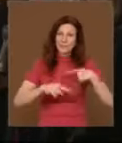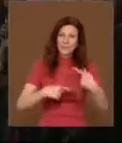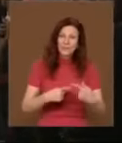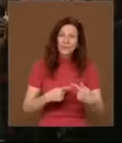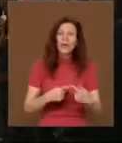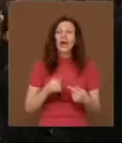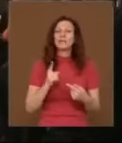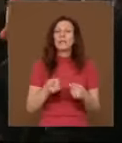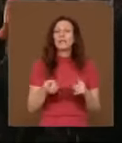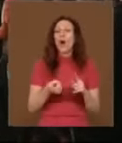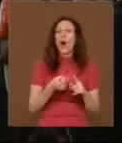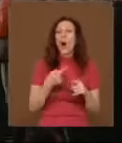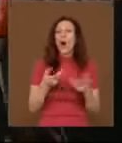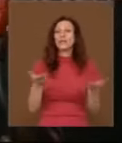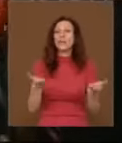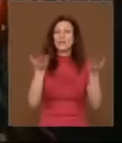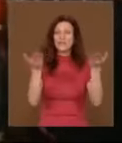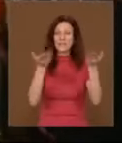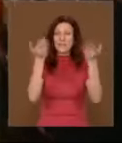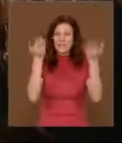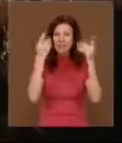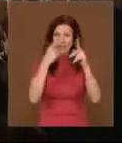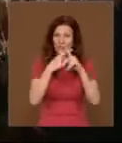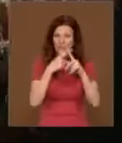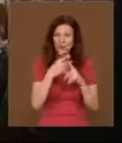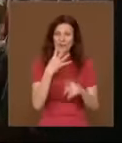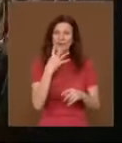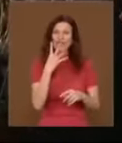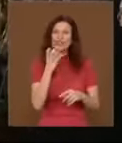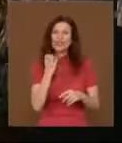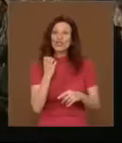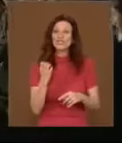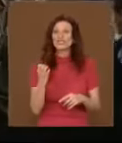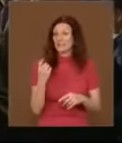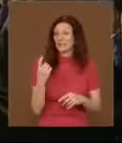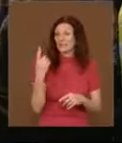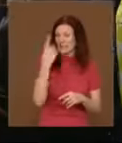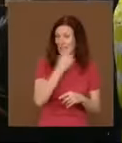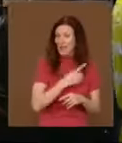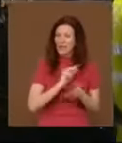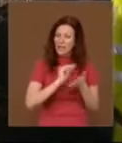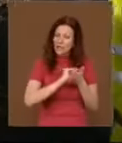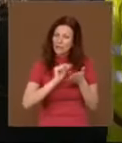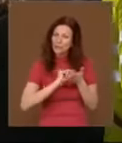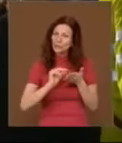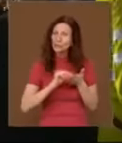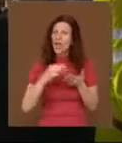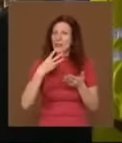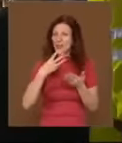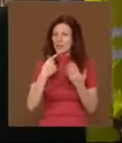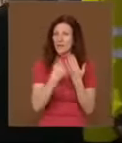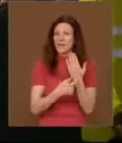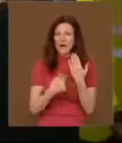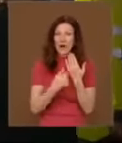периода от Възнесение Христово, от 40-тия ден, както според евангелския разказ,